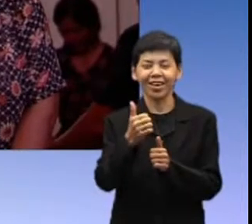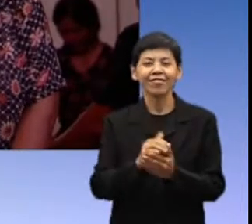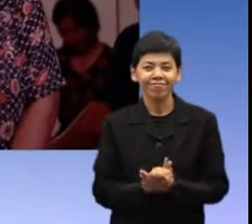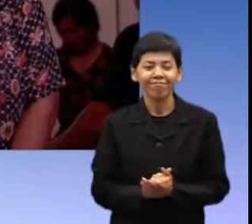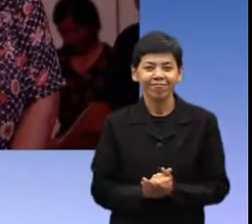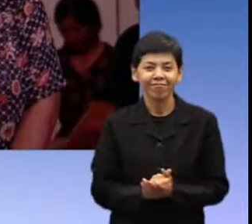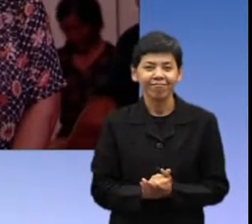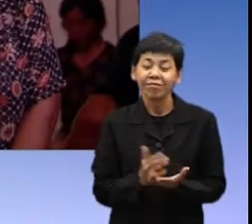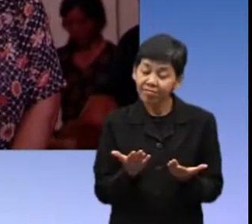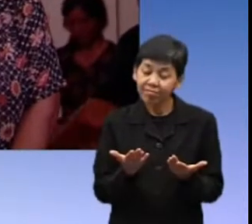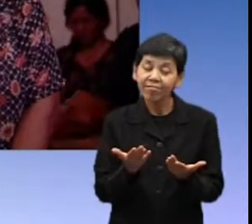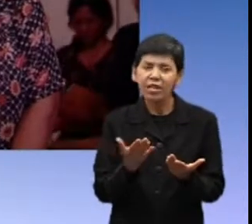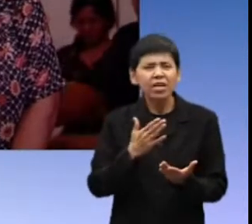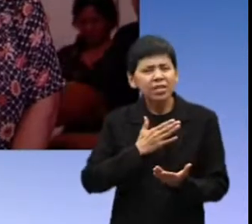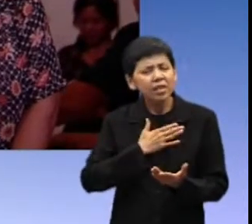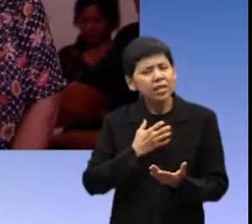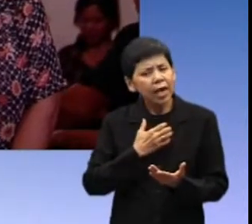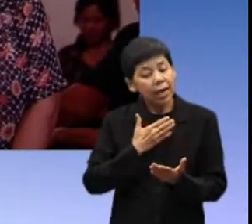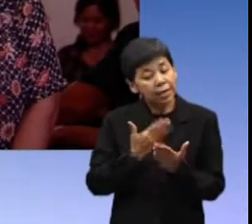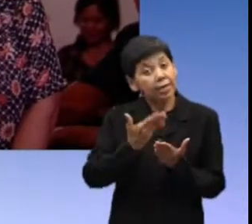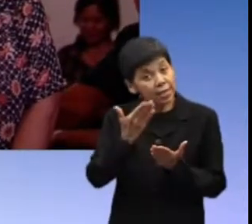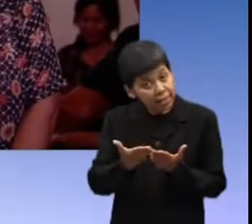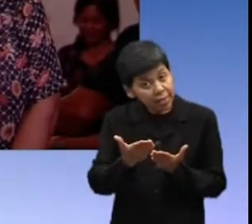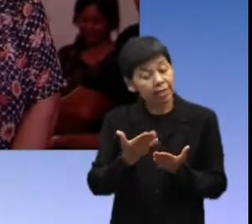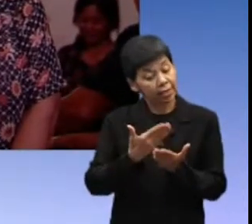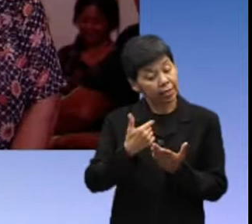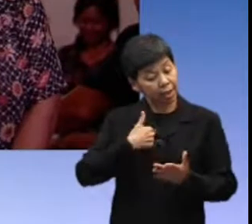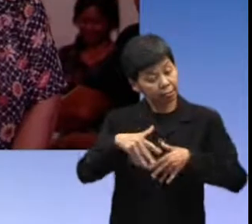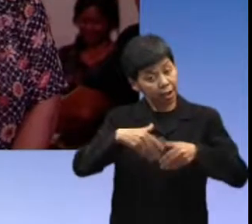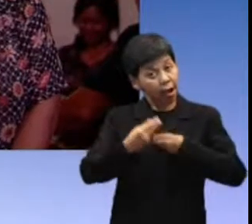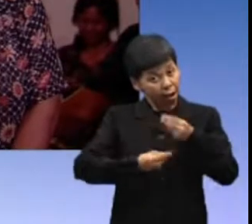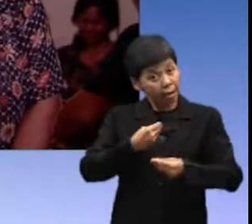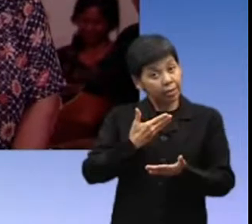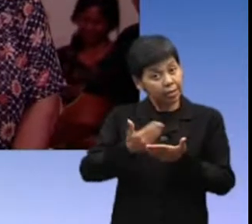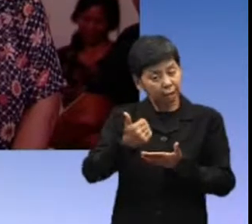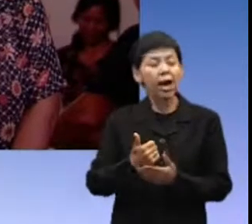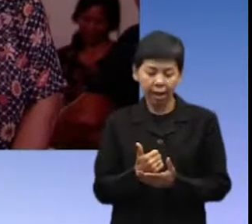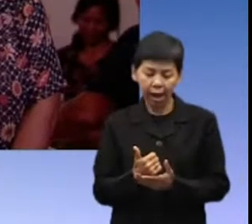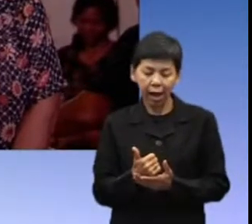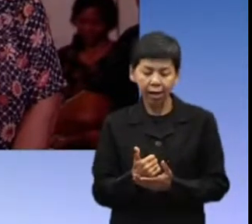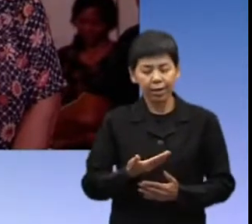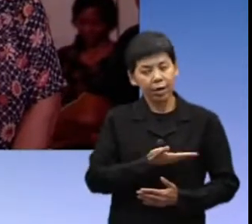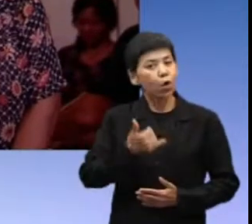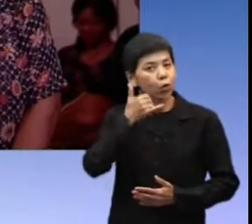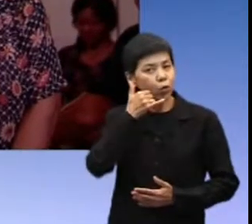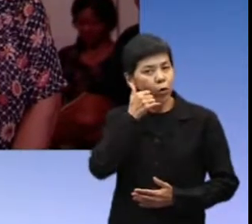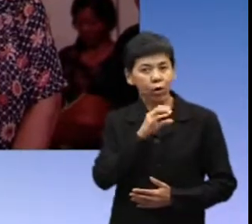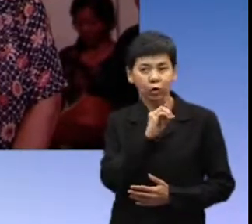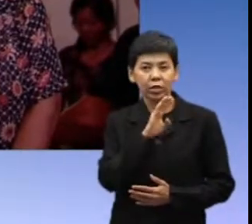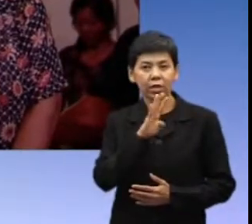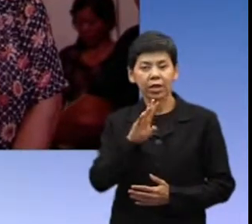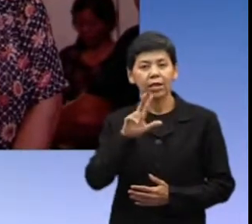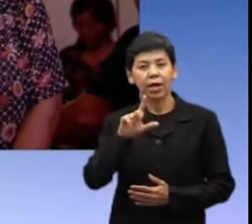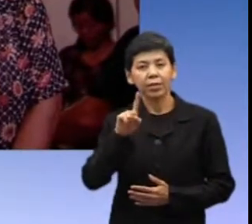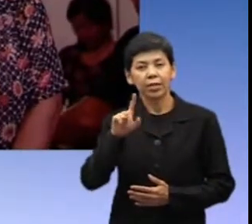ำหรือว่าต้องการที่จะซื้อผลิตภัณฑ์ของชุมชนเรานะคะได้โปรดติดต่อตามหมายเลขโทรศัพ